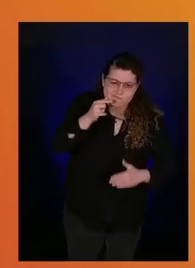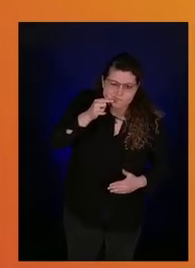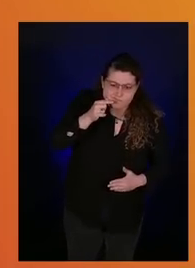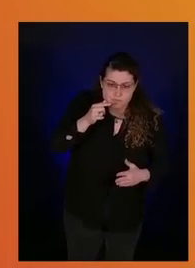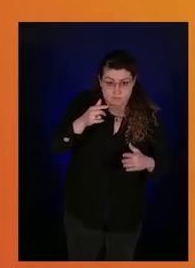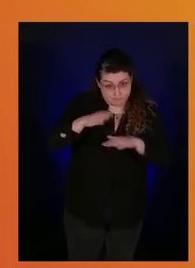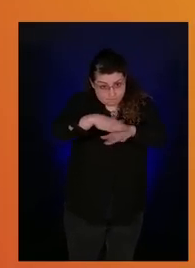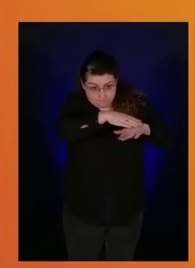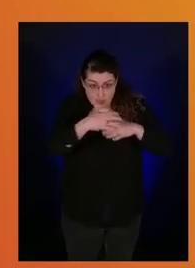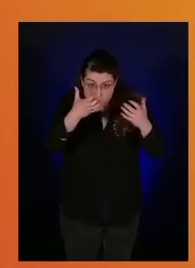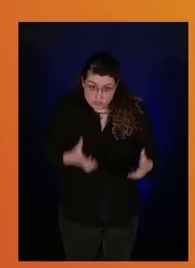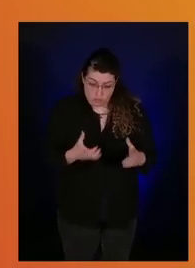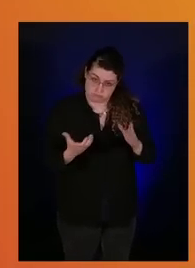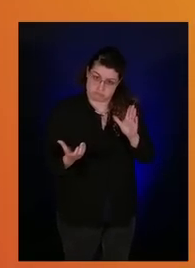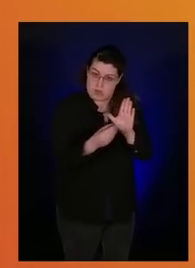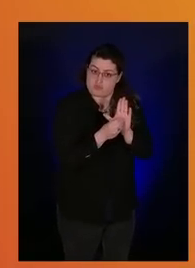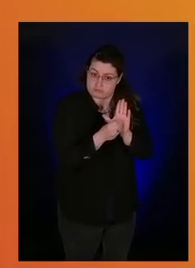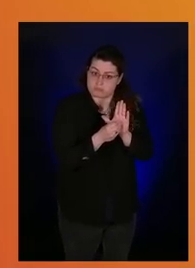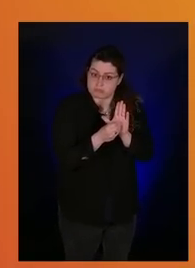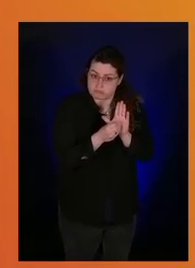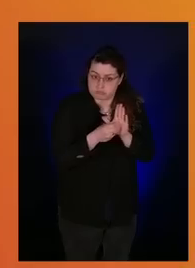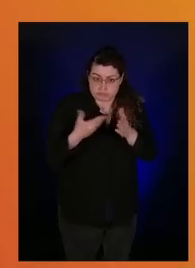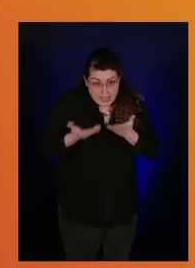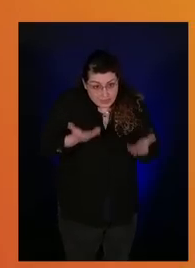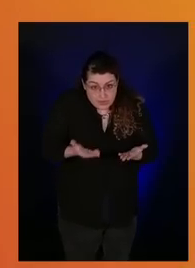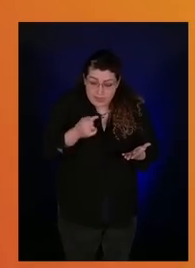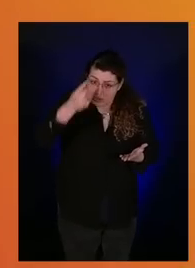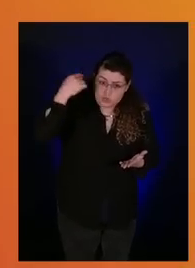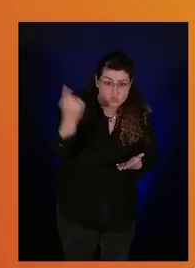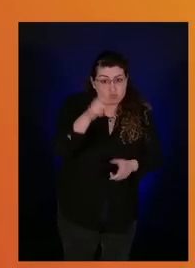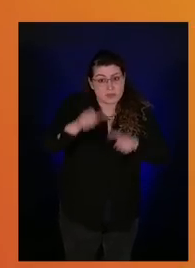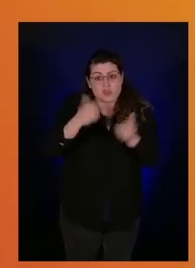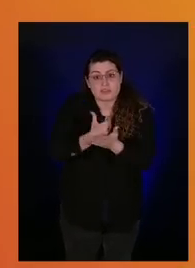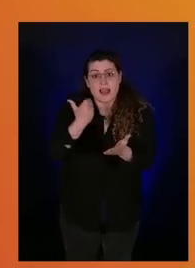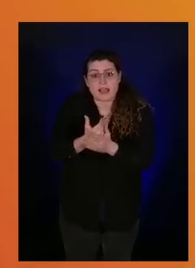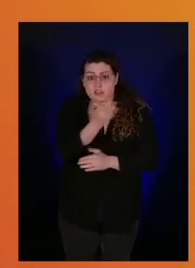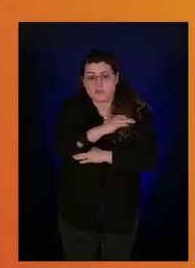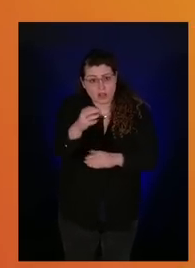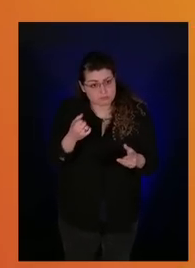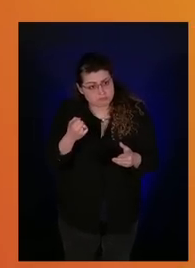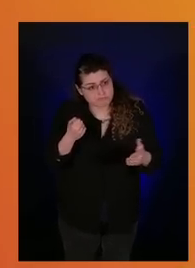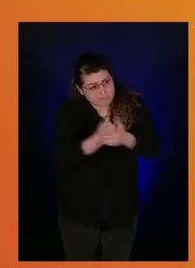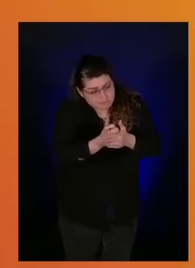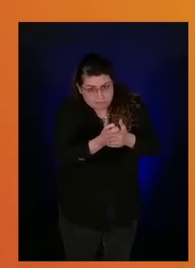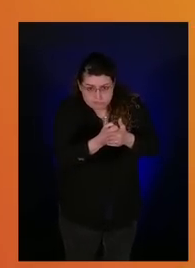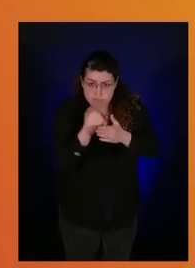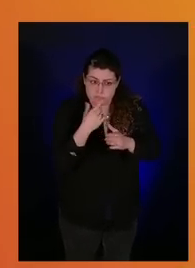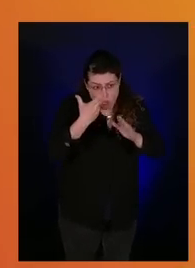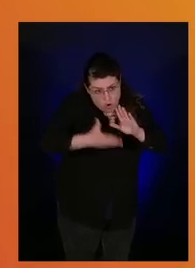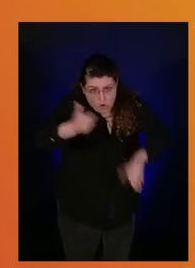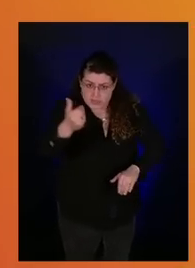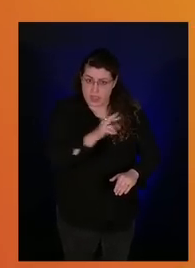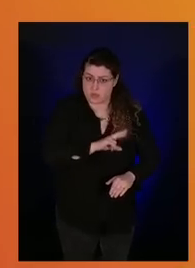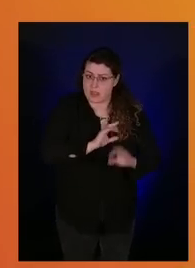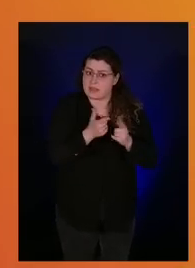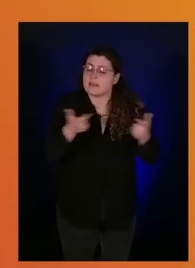qu'on puisse faire une motion d'actualité pour appeler tous les salariés de France à poursuivre la lutte jusqu'au retrait. On ne peut se permettre